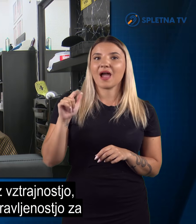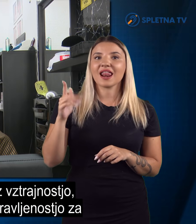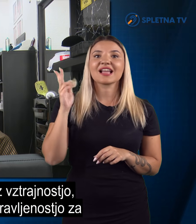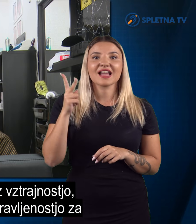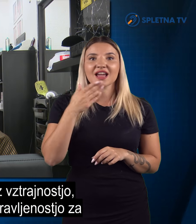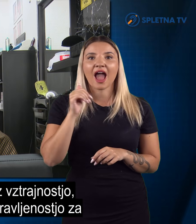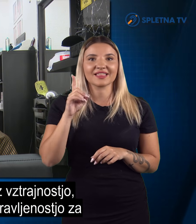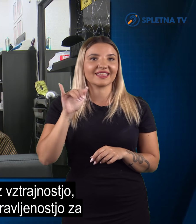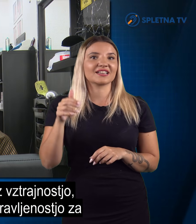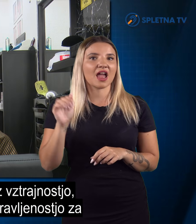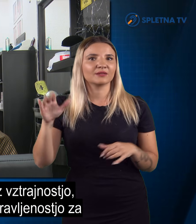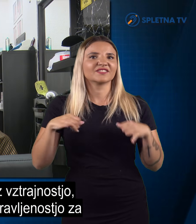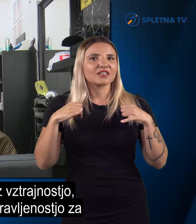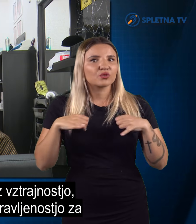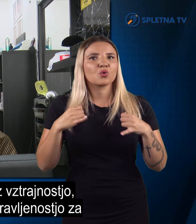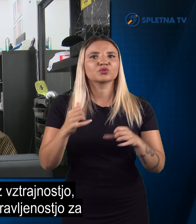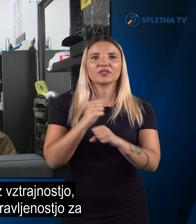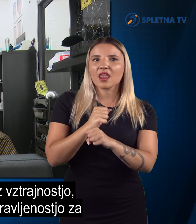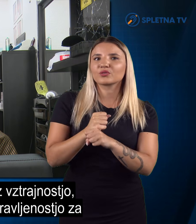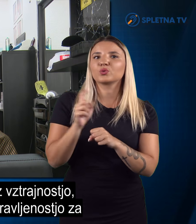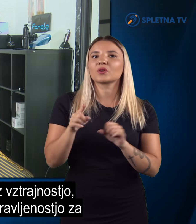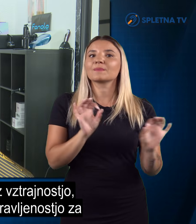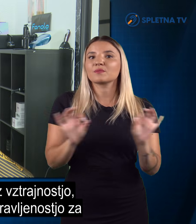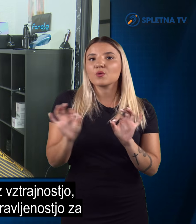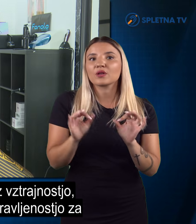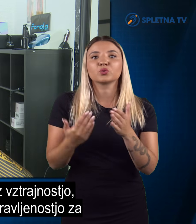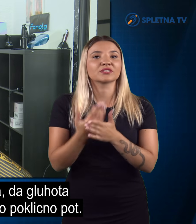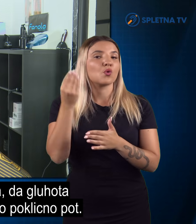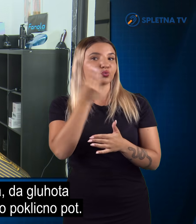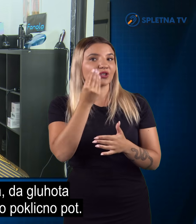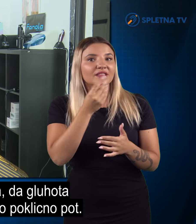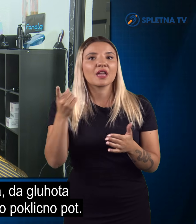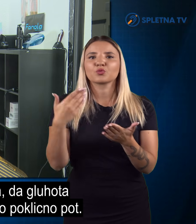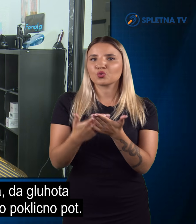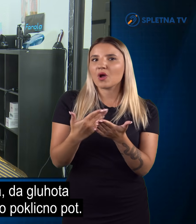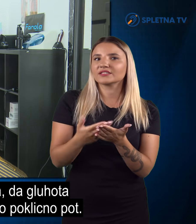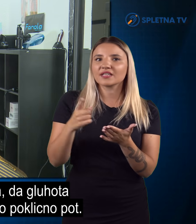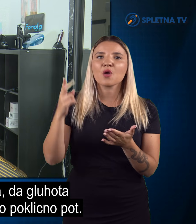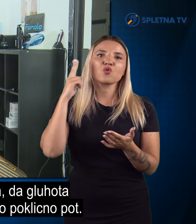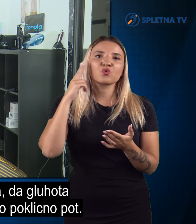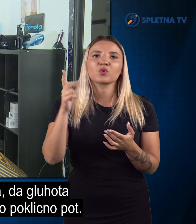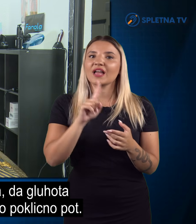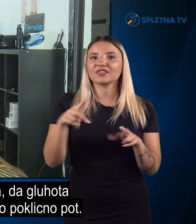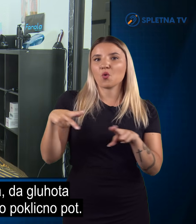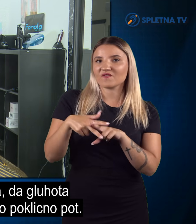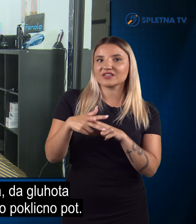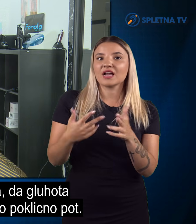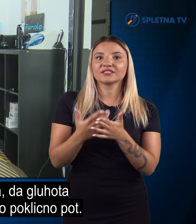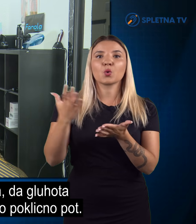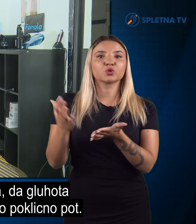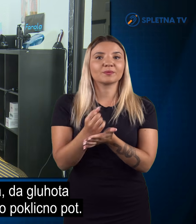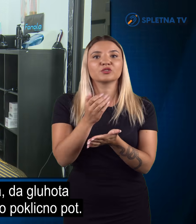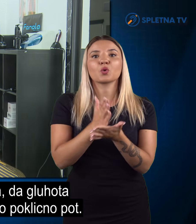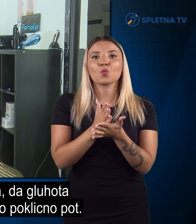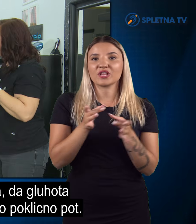Amal Kadija je z vztrajnostjo, delavnostjo in pripravljenostjo za učenje dokazala, da gluhota ni ovira